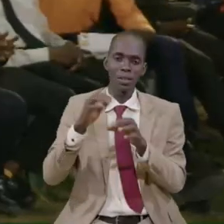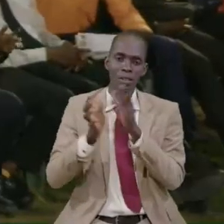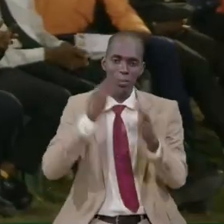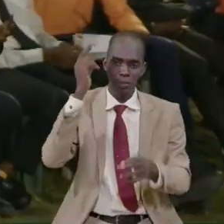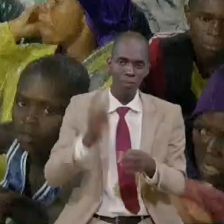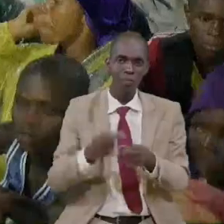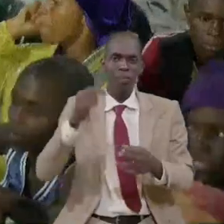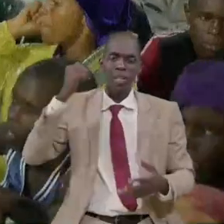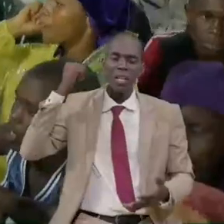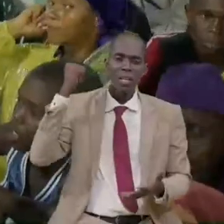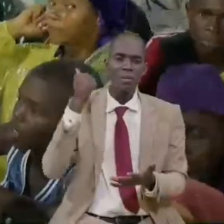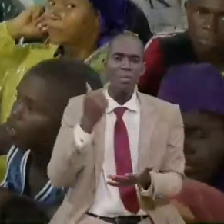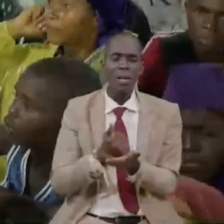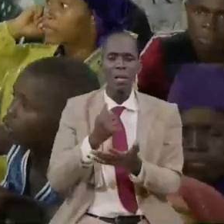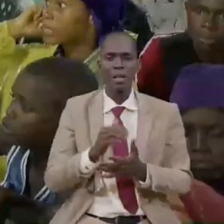Amen.